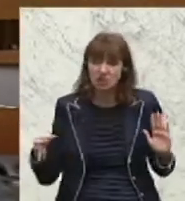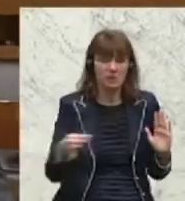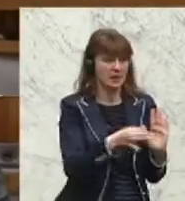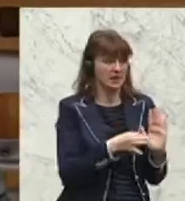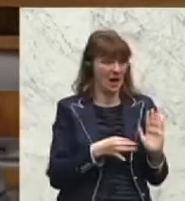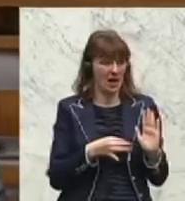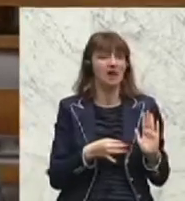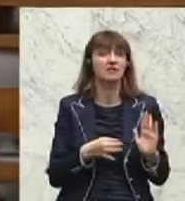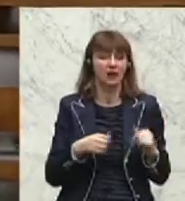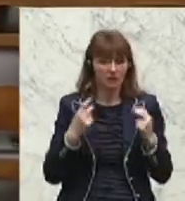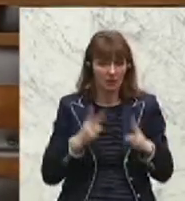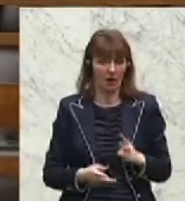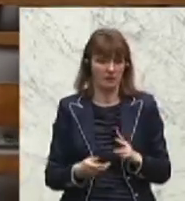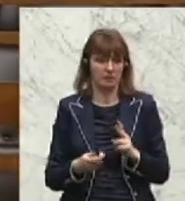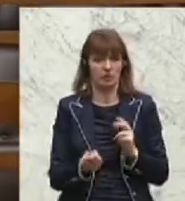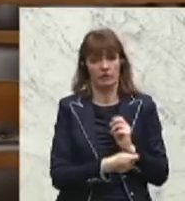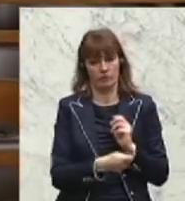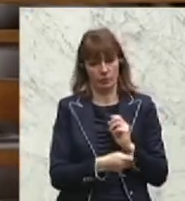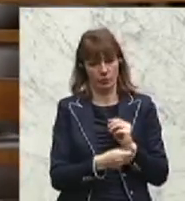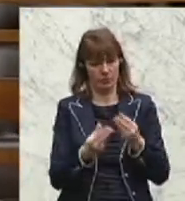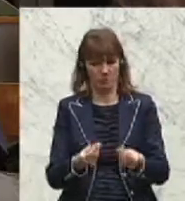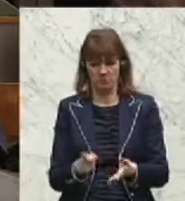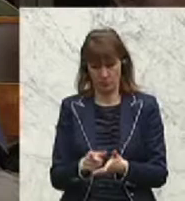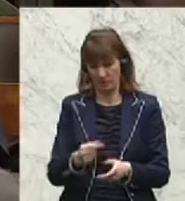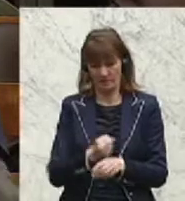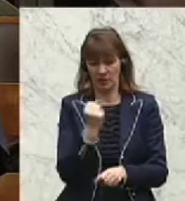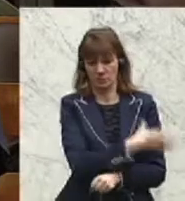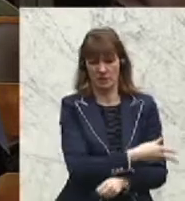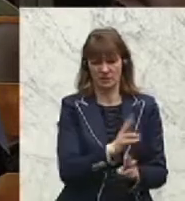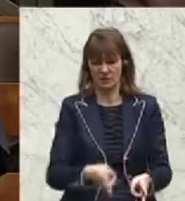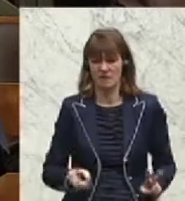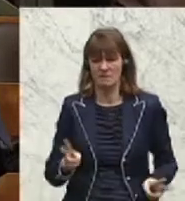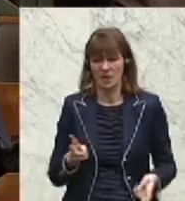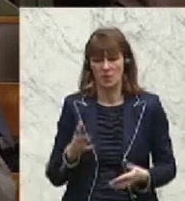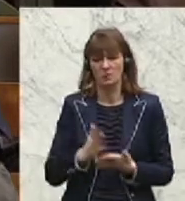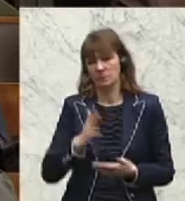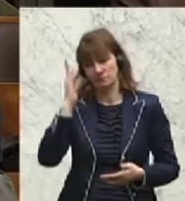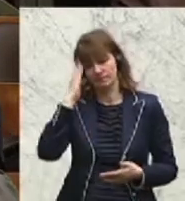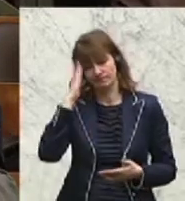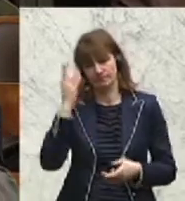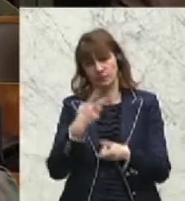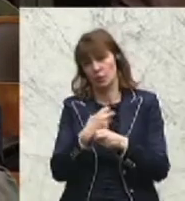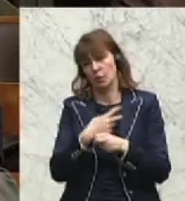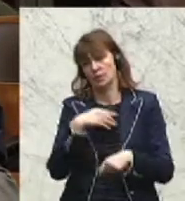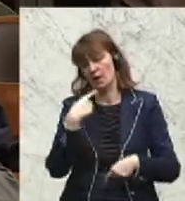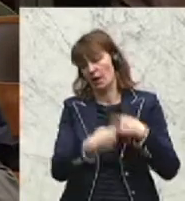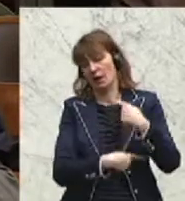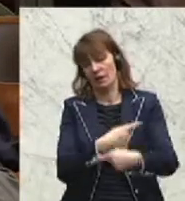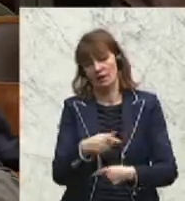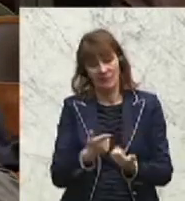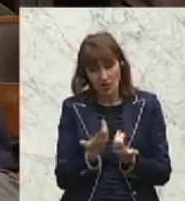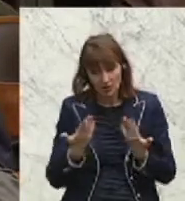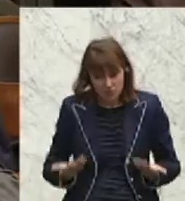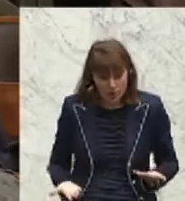die nur bei Einstimmigkeit überhaupt zu Sanktionen führen. Ich sage Ihnen, das können wir gleich wegschmeißen, weil die langjährige Geschichte in Österreich ist, dass auf Basis dieser Verhandlungen und